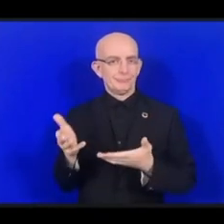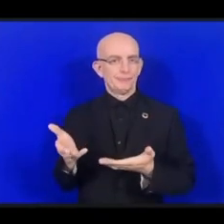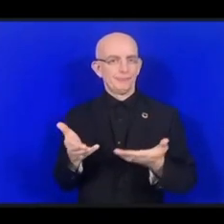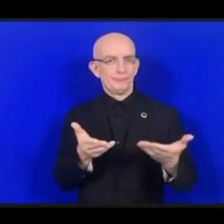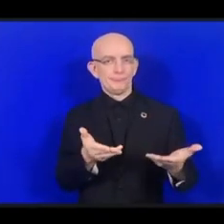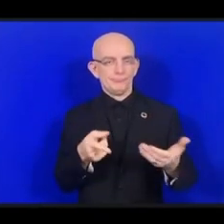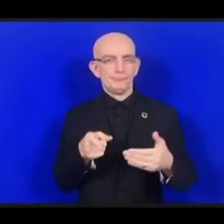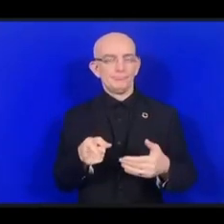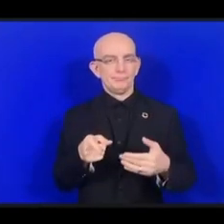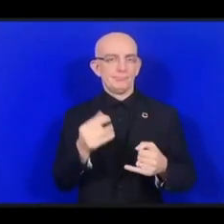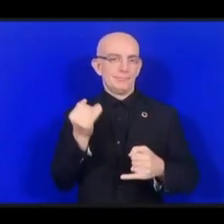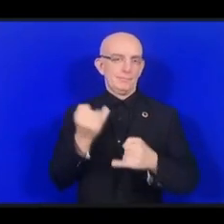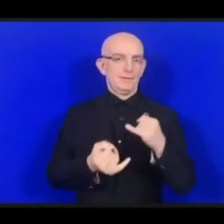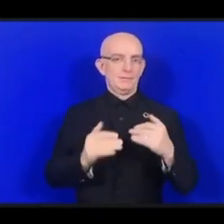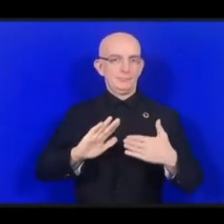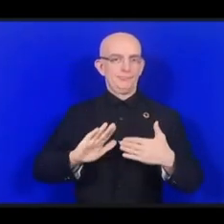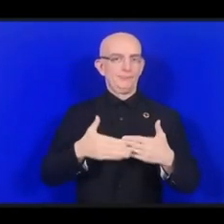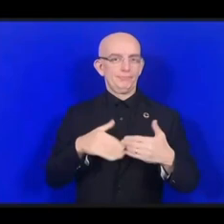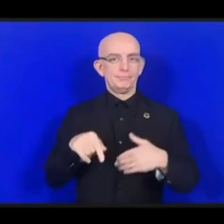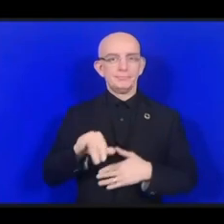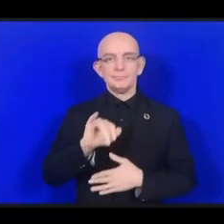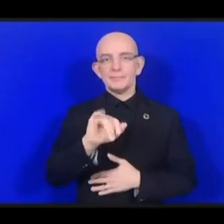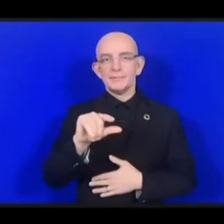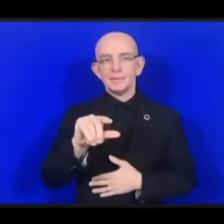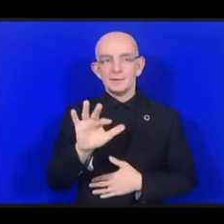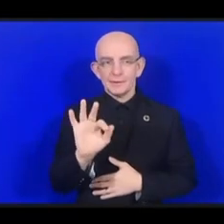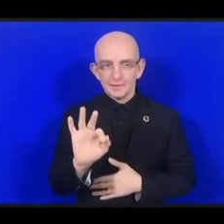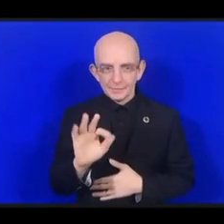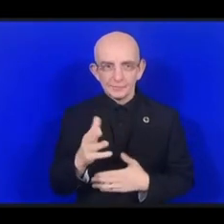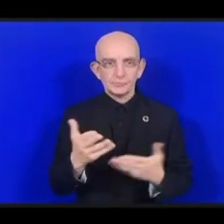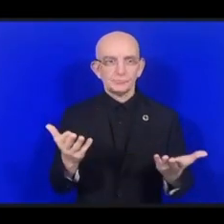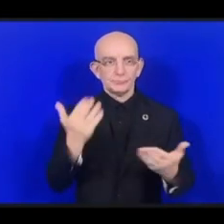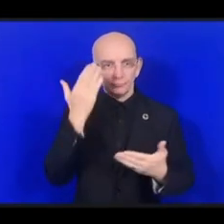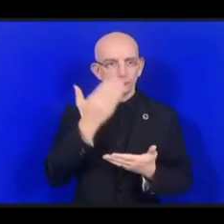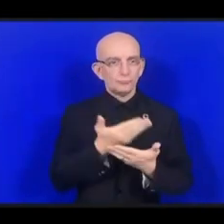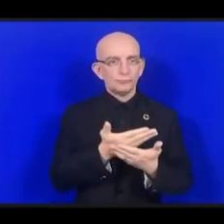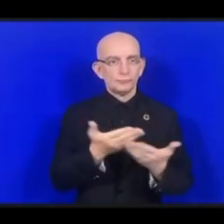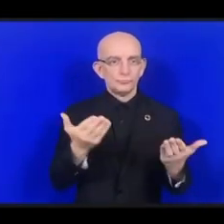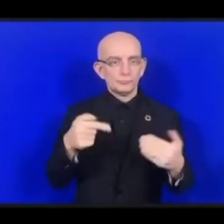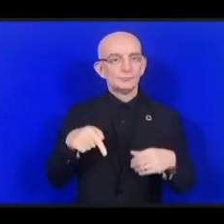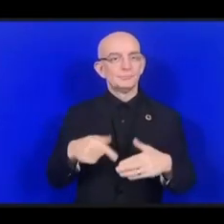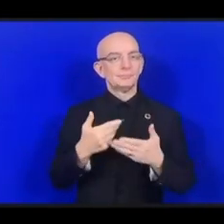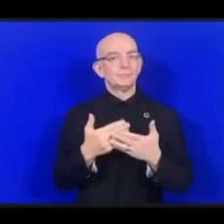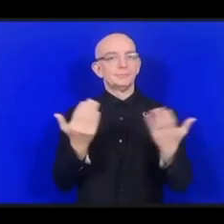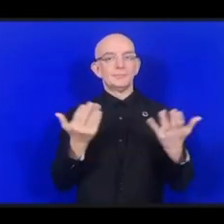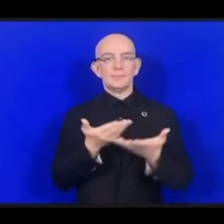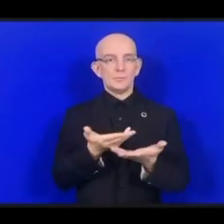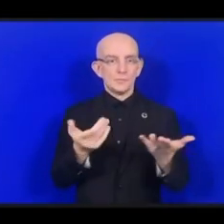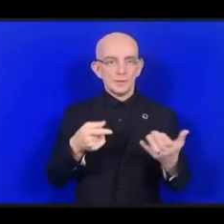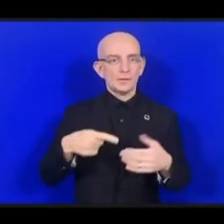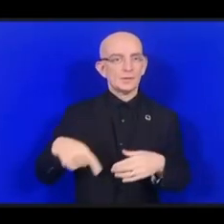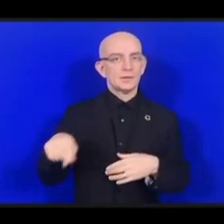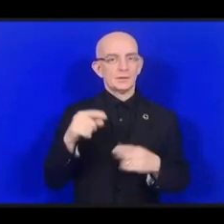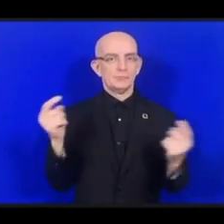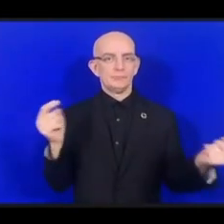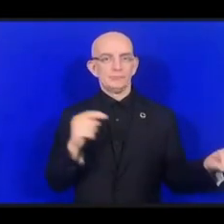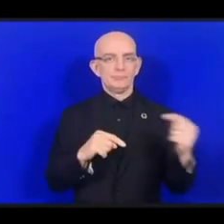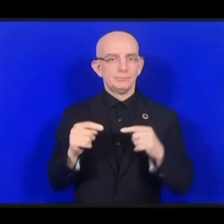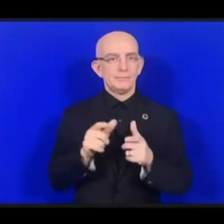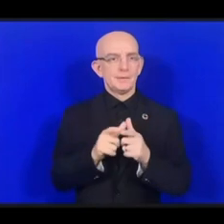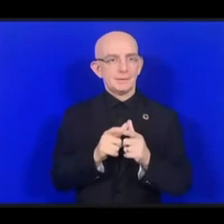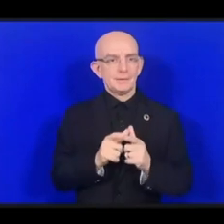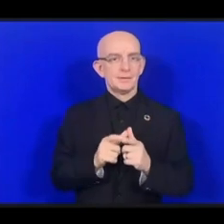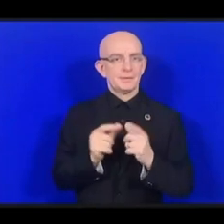سيت وانا محاميه وايضا باحثه في منطقه الامازون البرازيليه